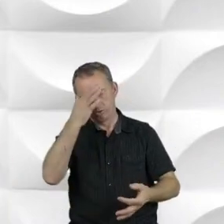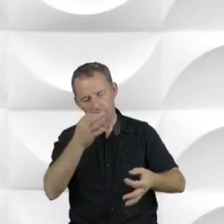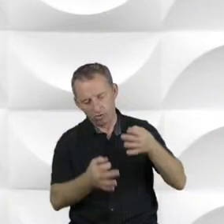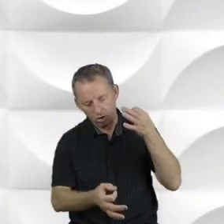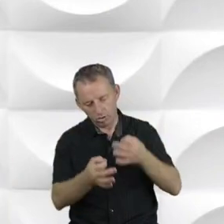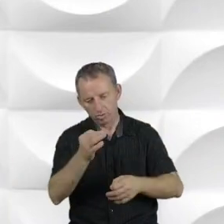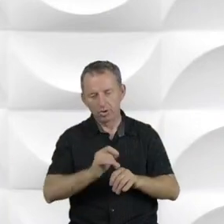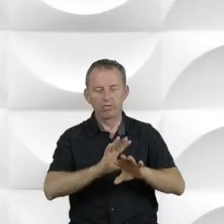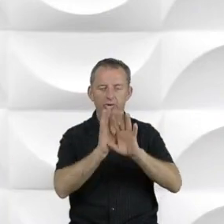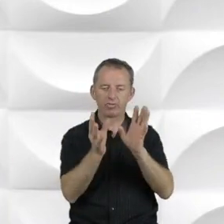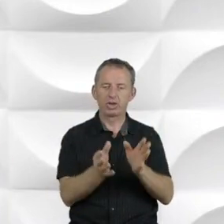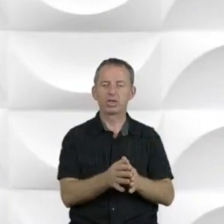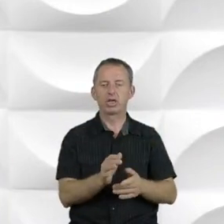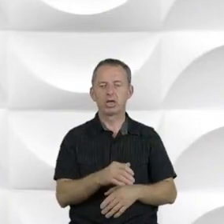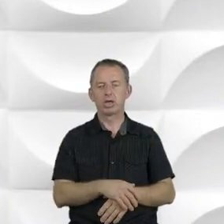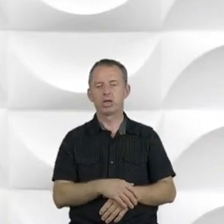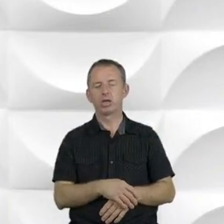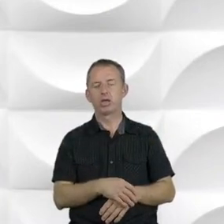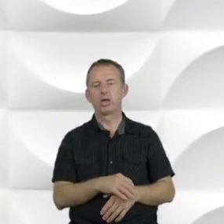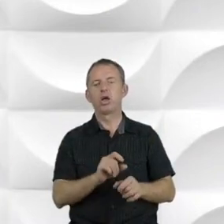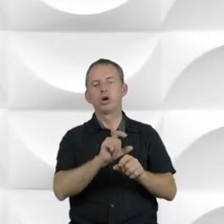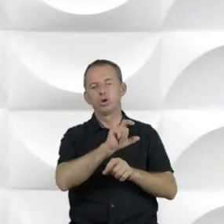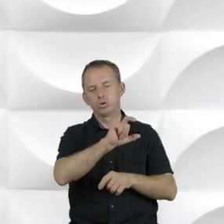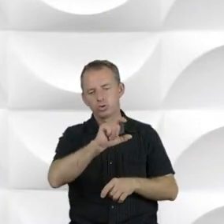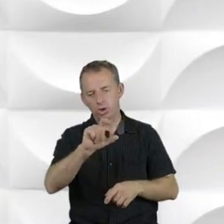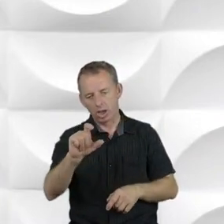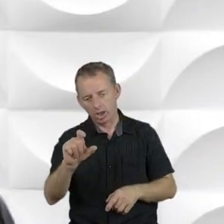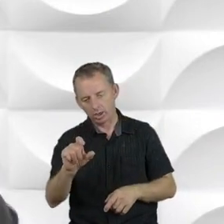we wszystko, bo czas jeszcze,